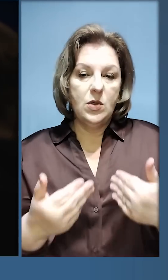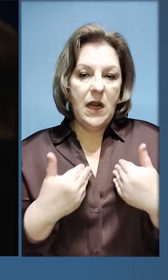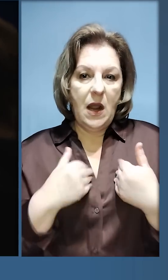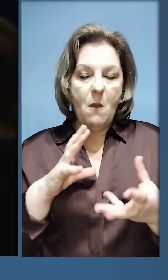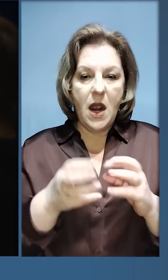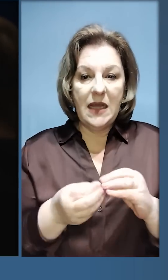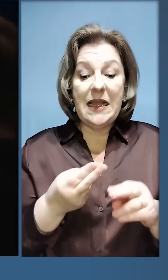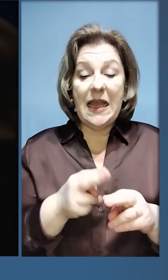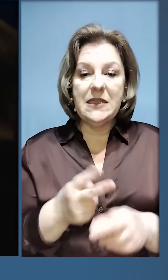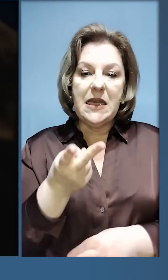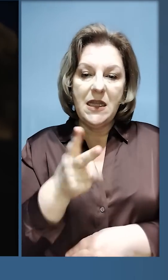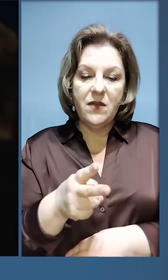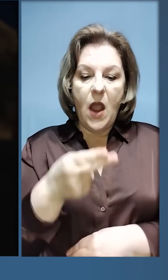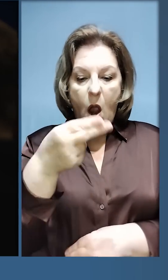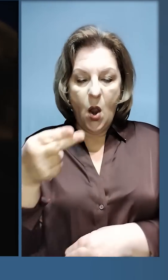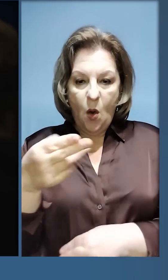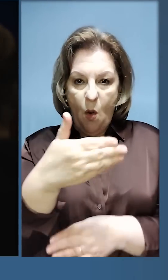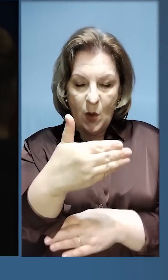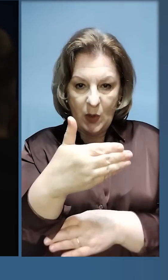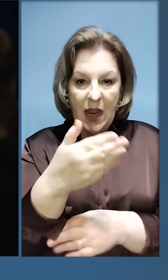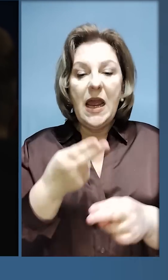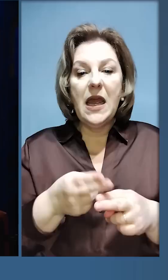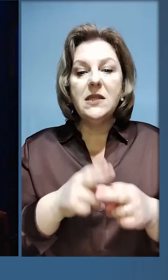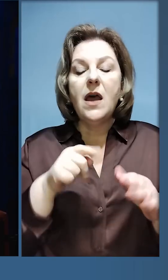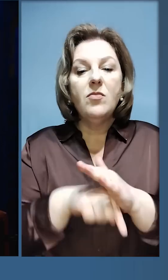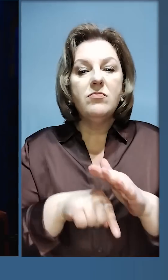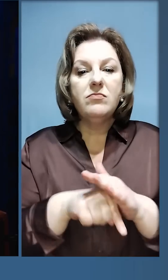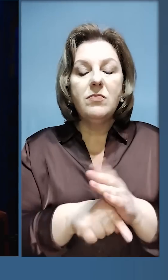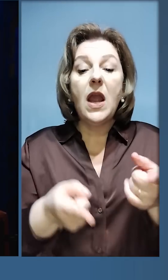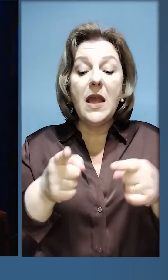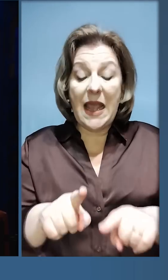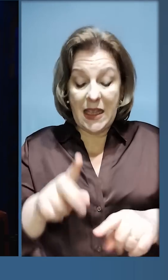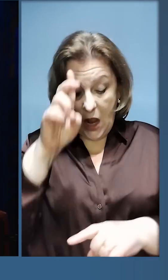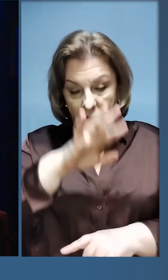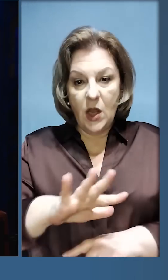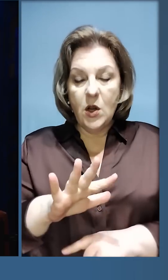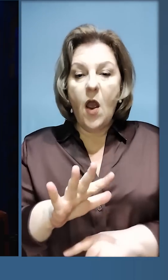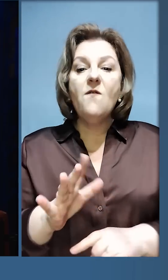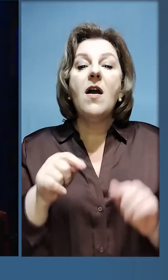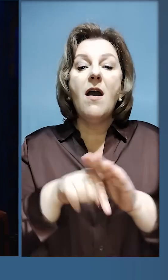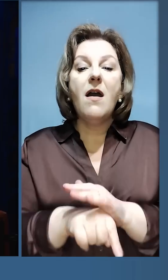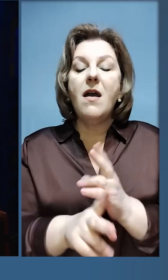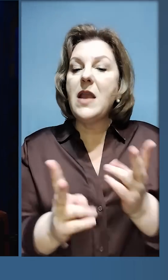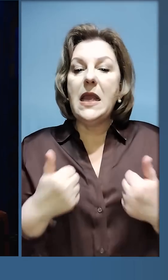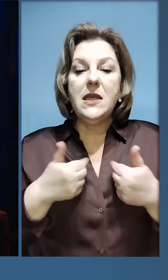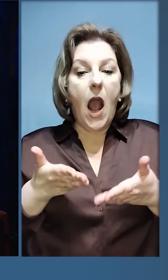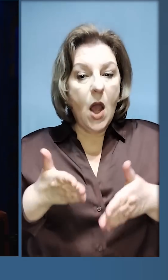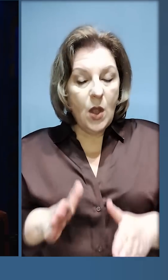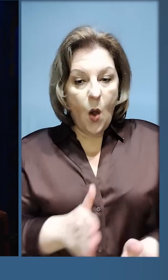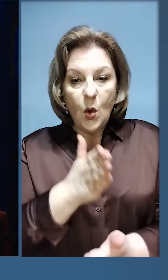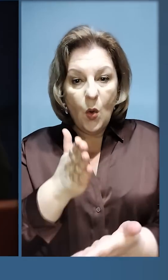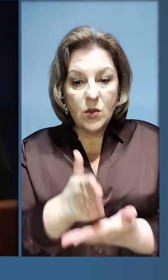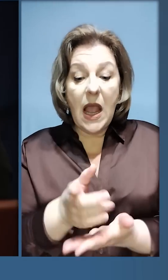І тож для мене ці два кольори – це кольори тієї держави, в якій я